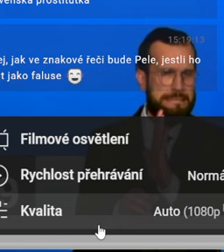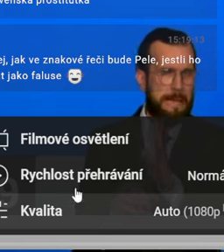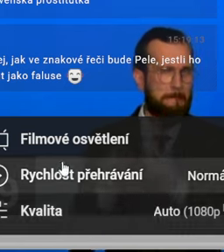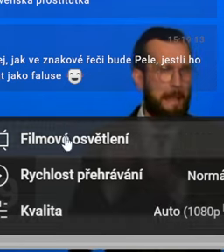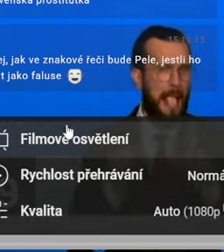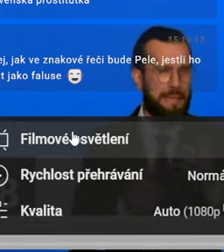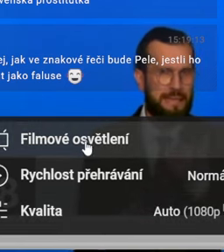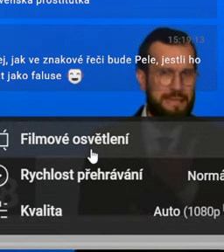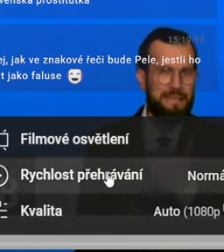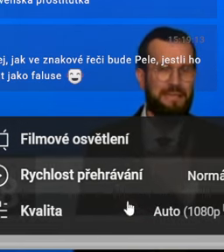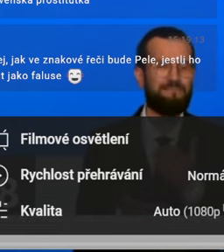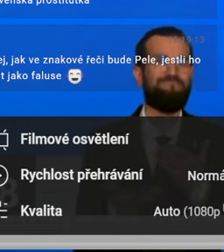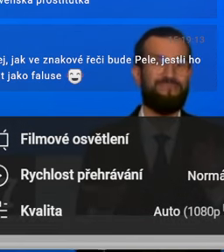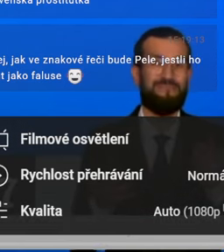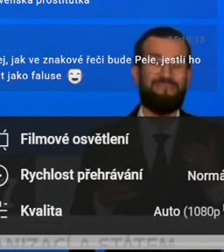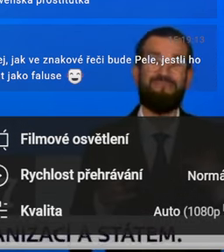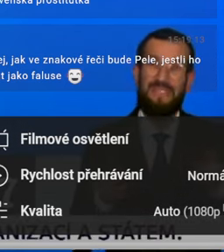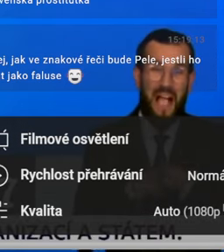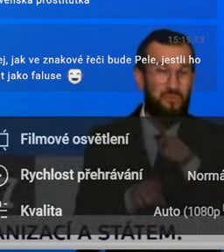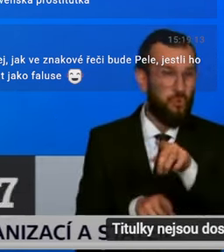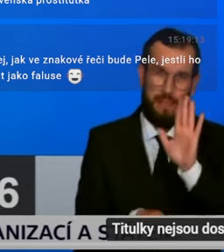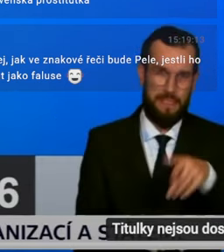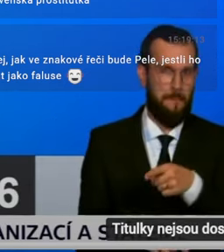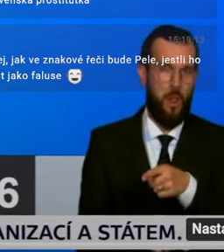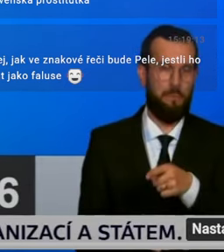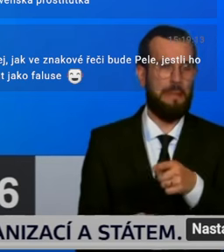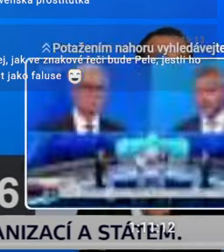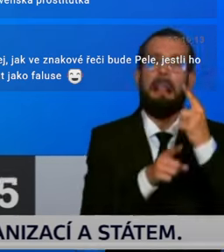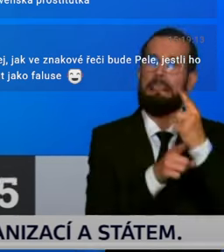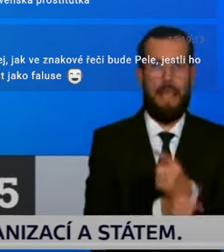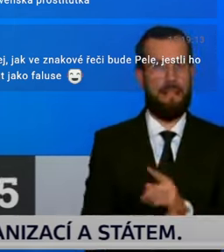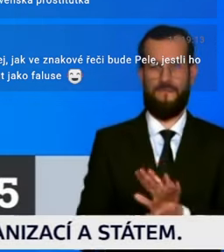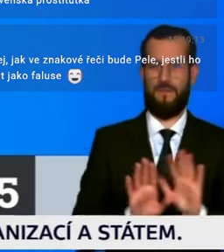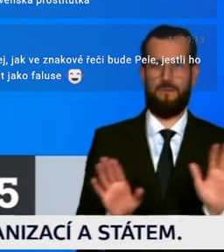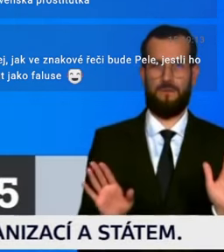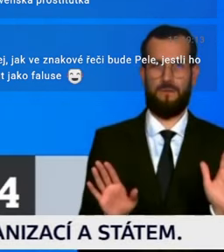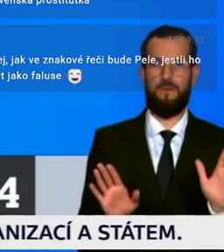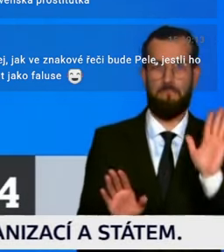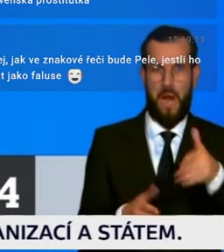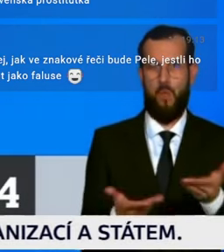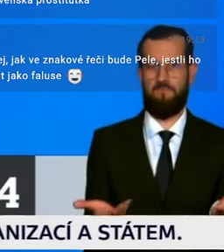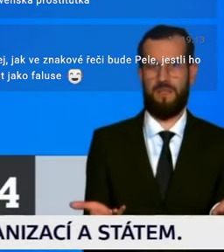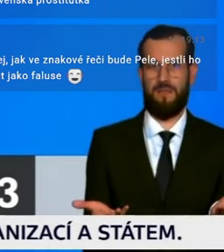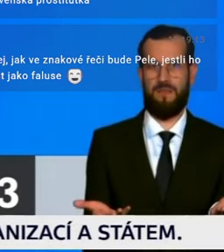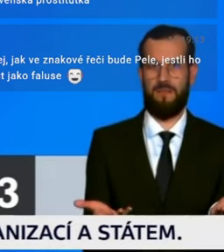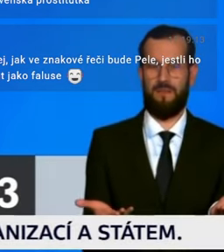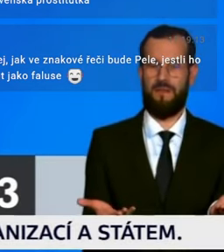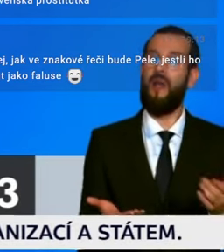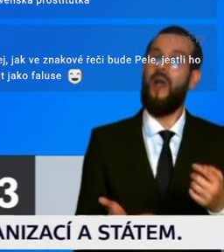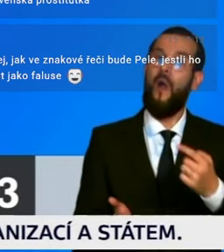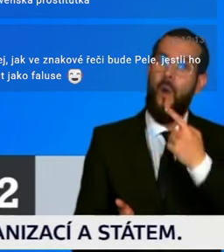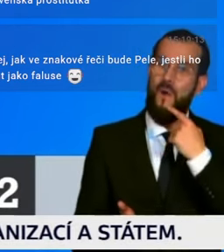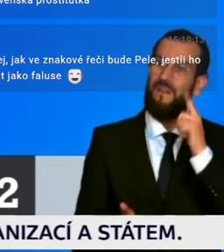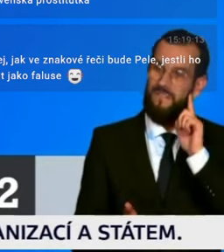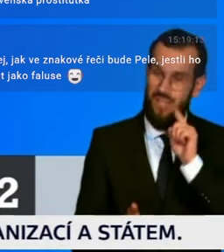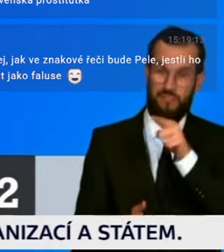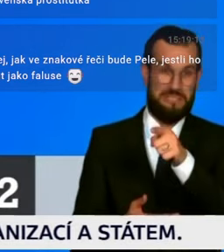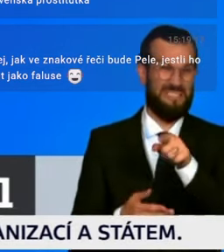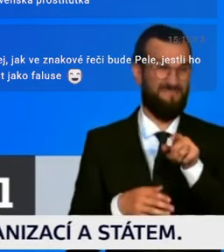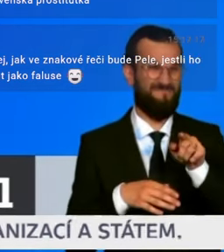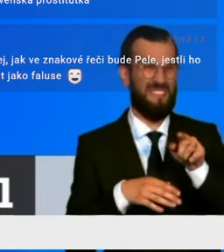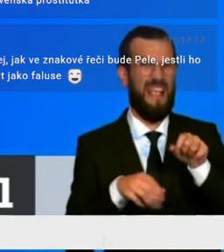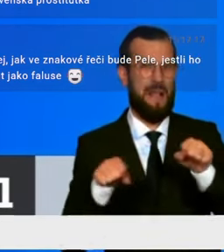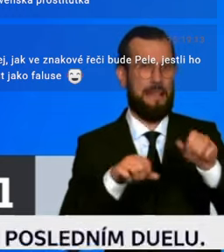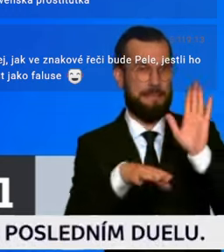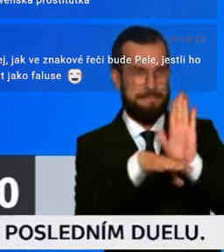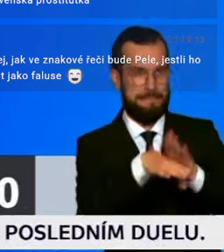prezidenta ktorý je opakom toho aký má byť to znamená nezávislí pretože je Im úplne jasné že vlastne vysielajú alebo chcú vyslať